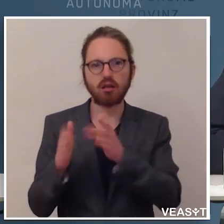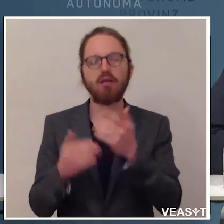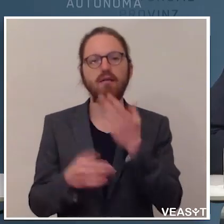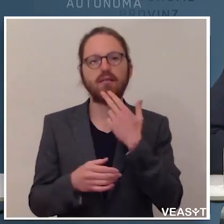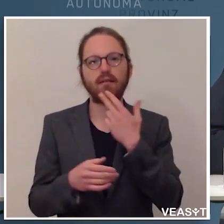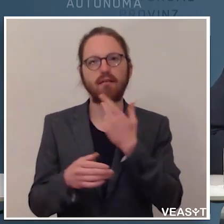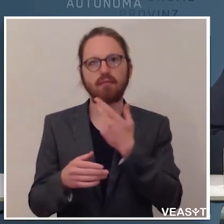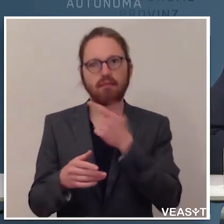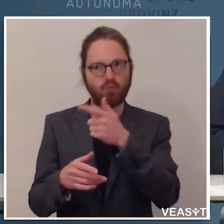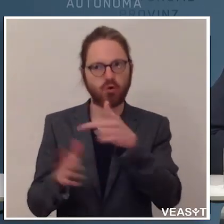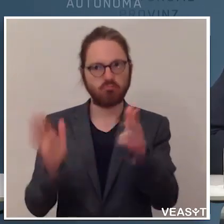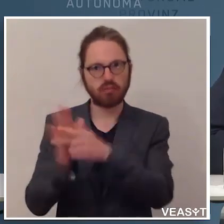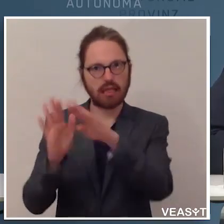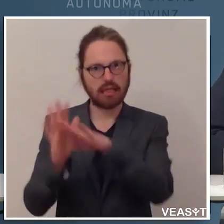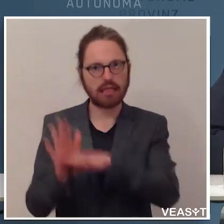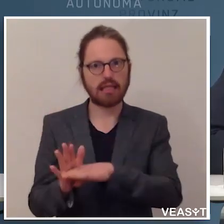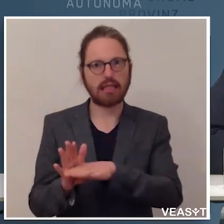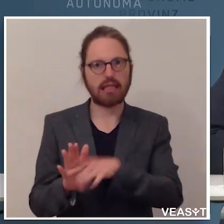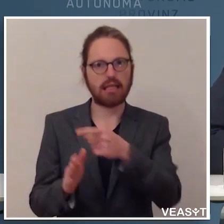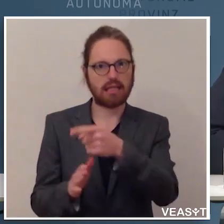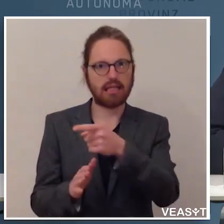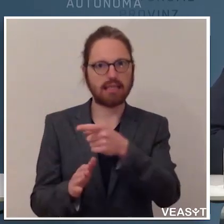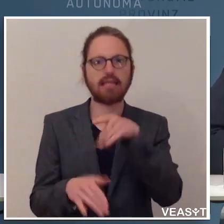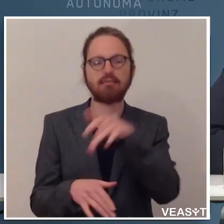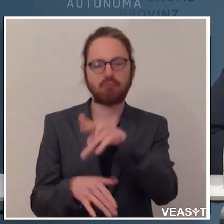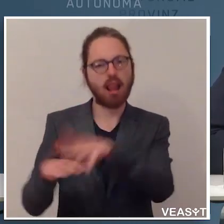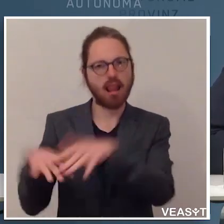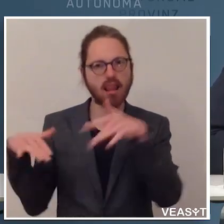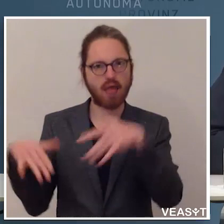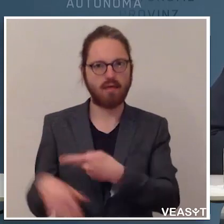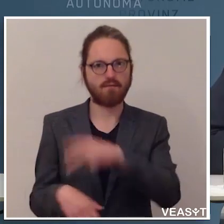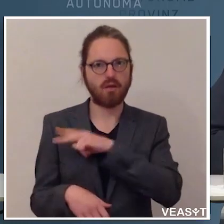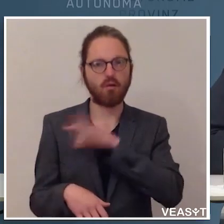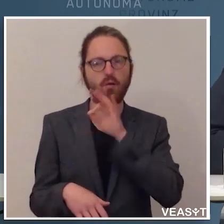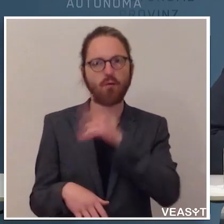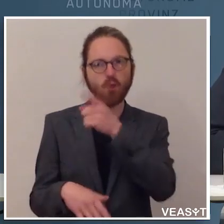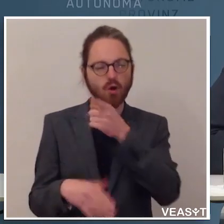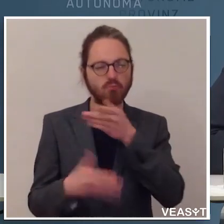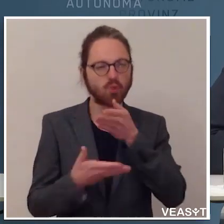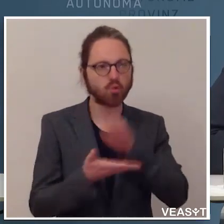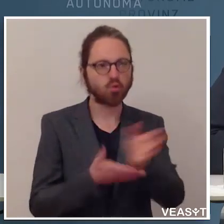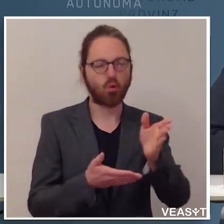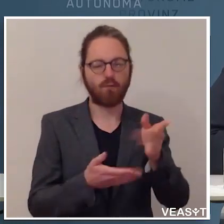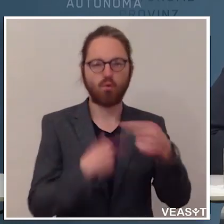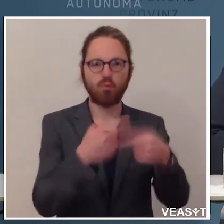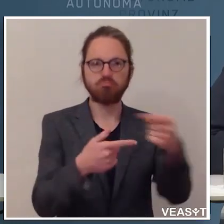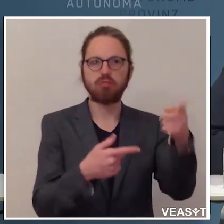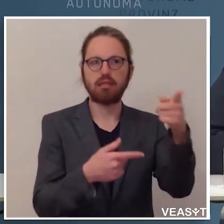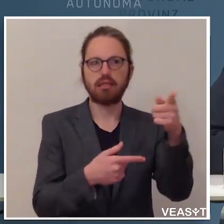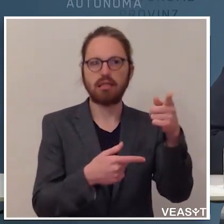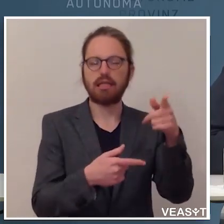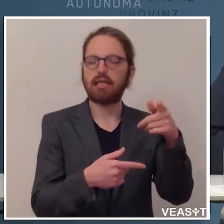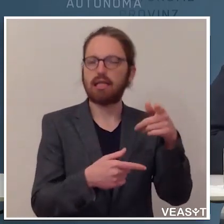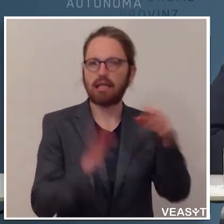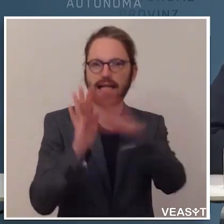übernimmt die Verantwortung natürlich der Landtag, der es verabschiedet. Für die Durchführung des Gesetzes natürlich dann